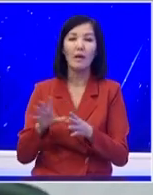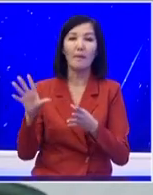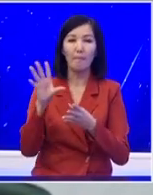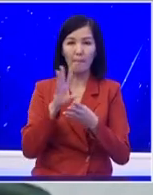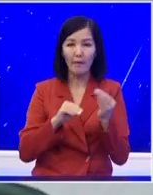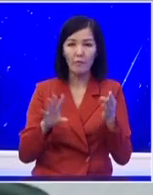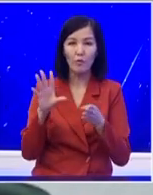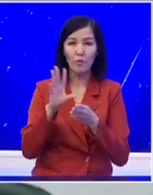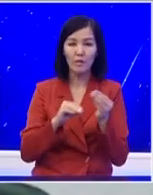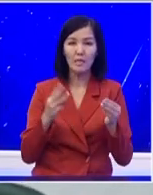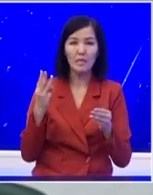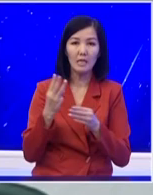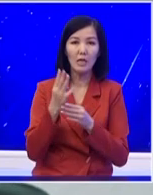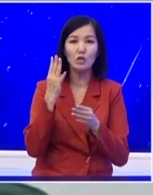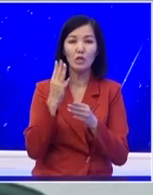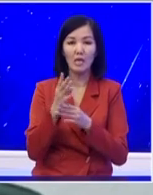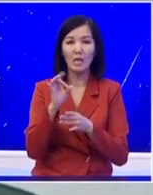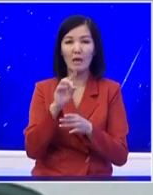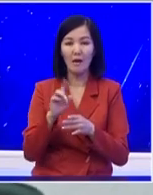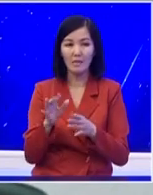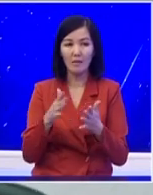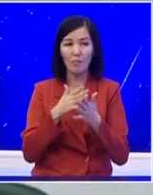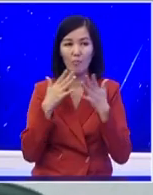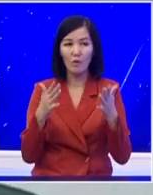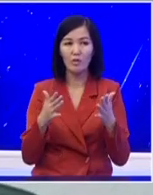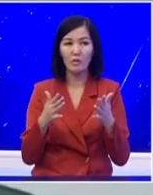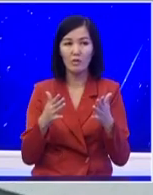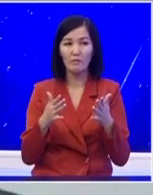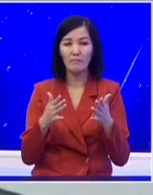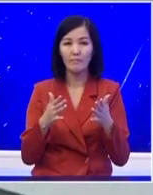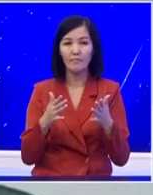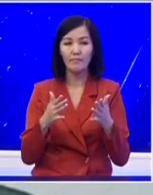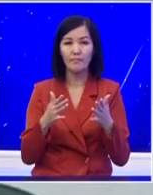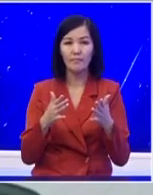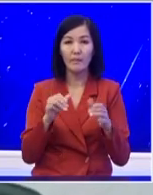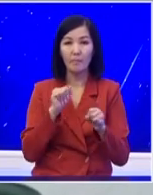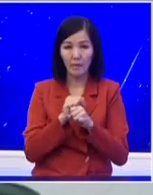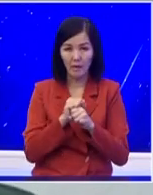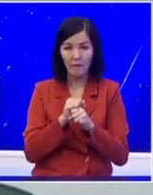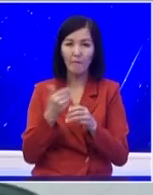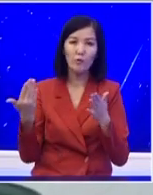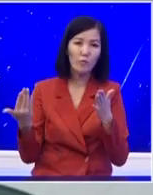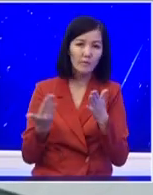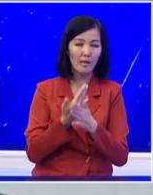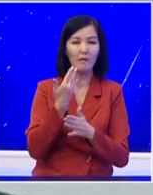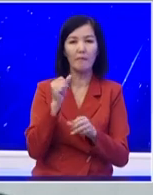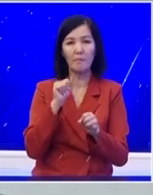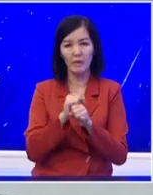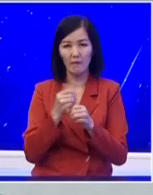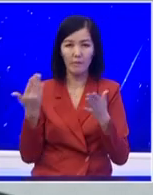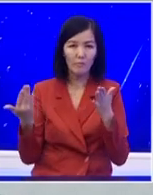в 3-4 раза с отдыхом. Показываю. Вдох